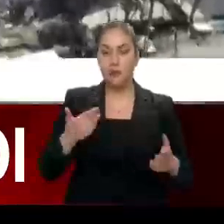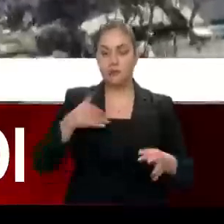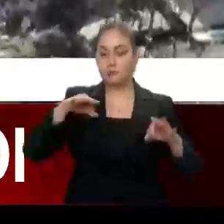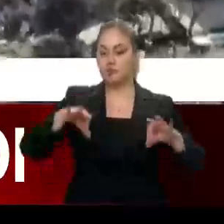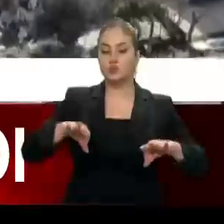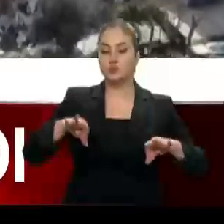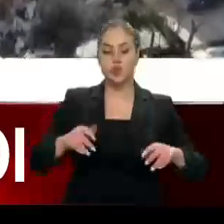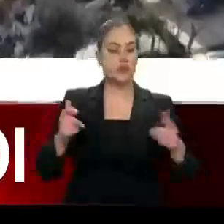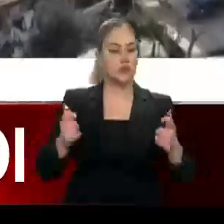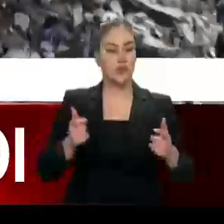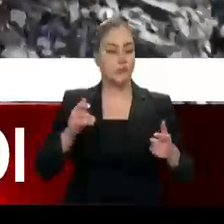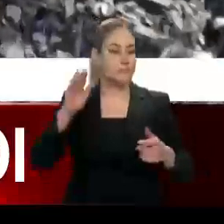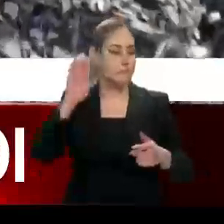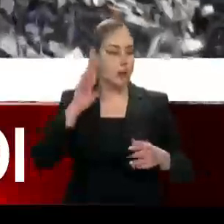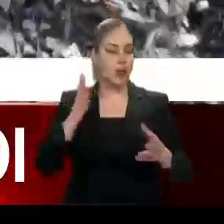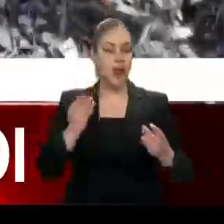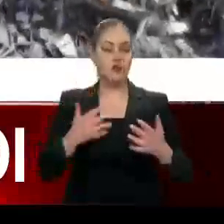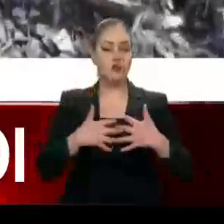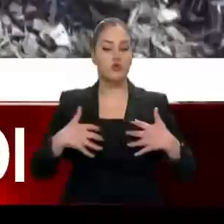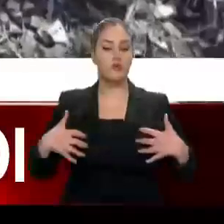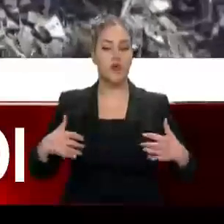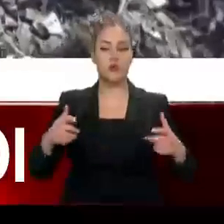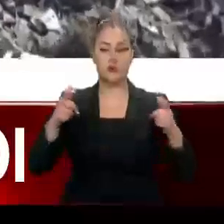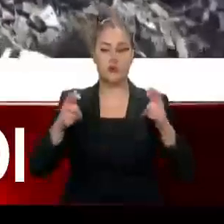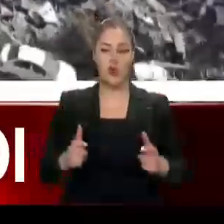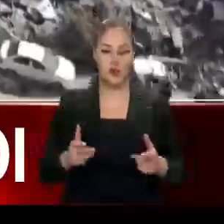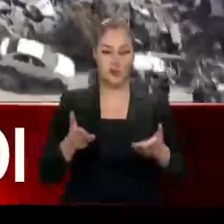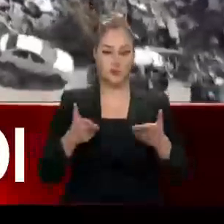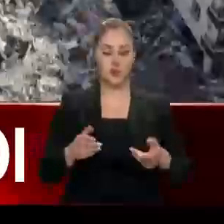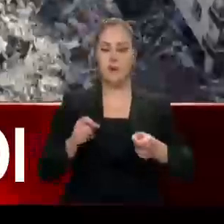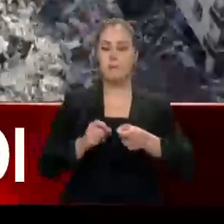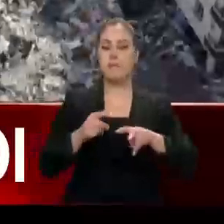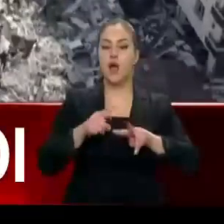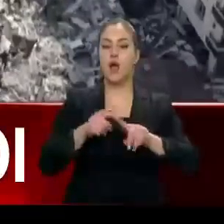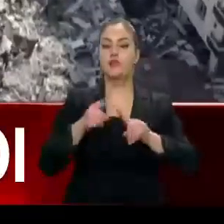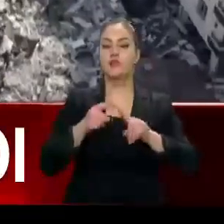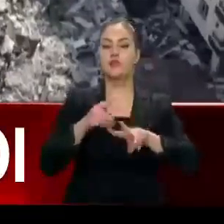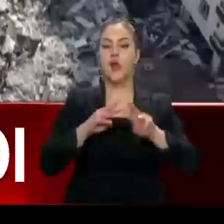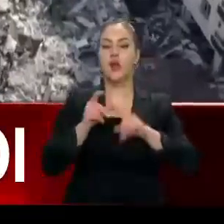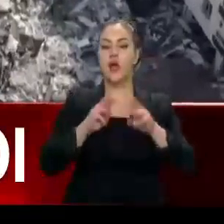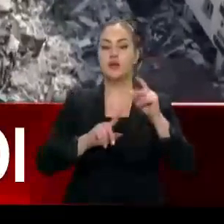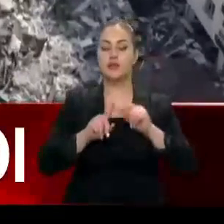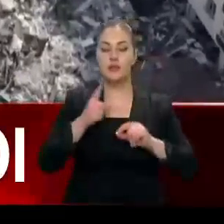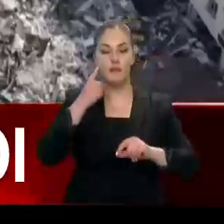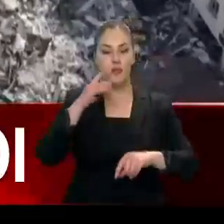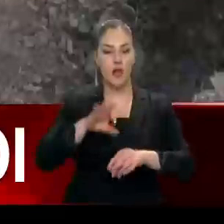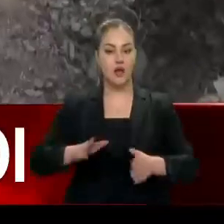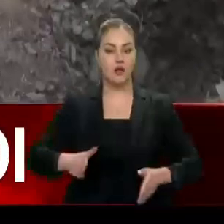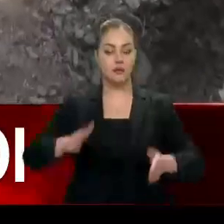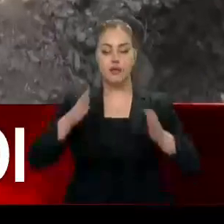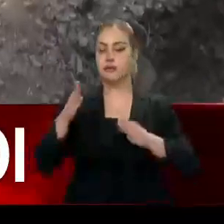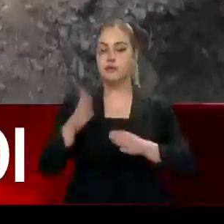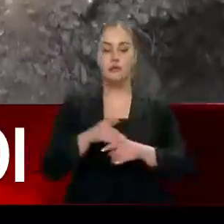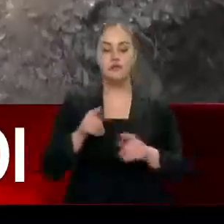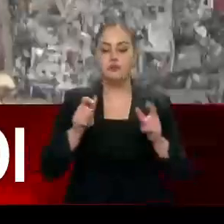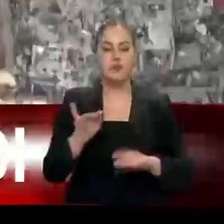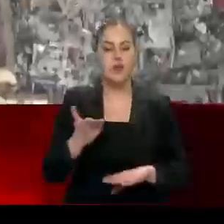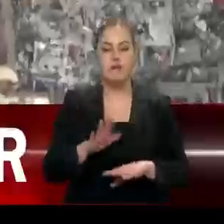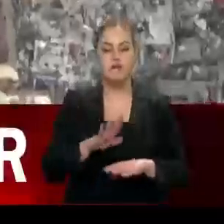anda neredeyiz? Malatya'nın en güvenli noktalarından birinde Battalgazi Devlet Hastanesi'ndeyiz. Çünkü burada ne var